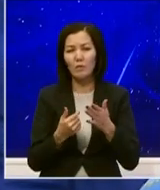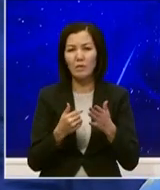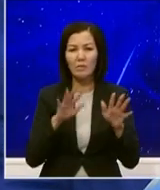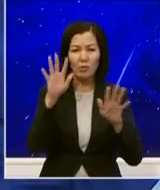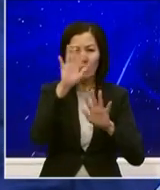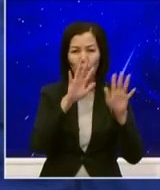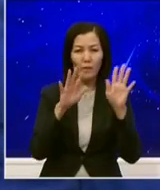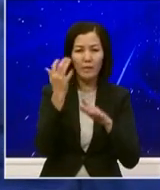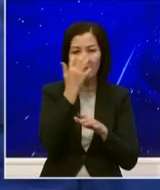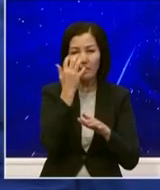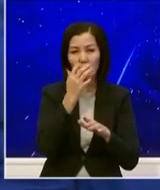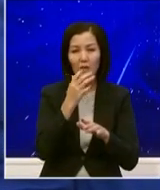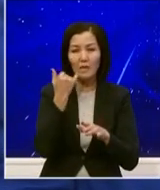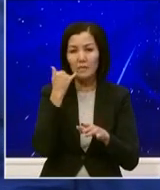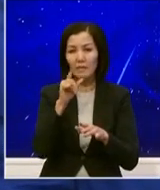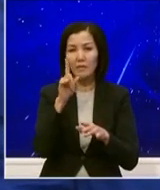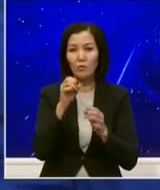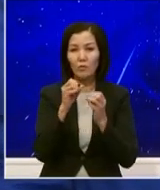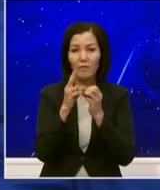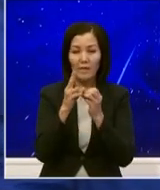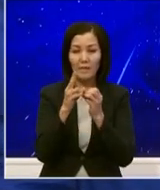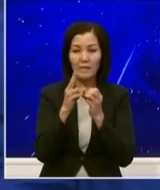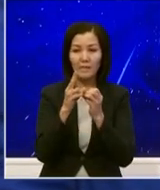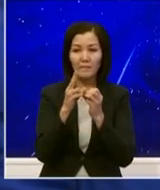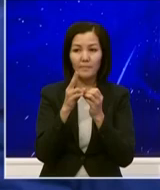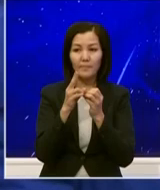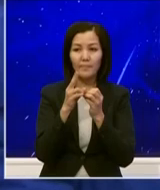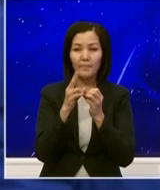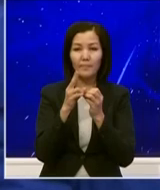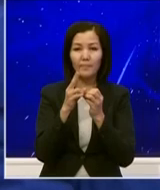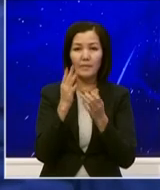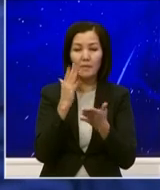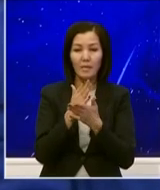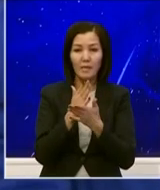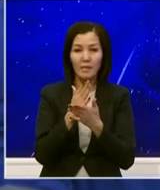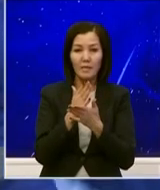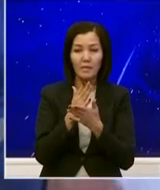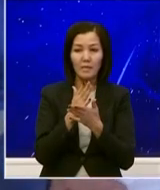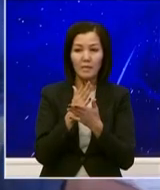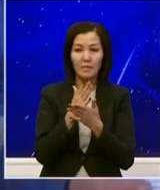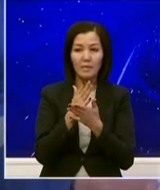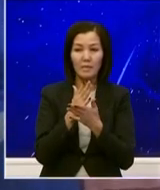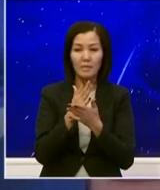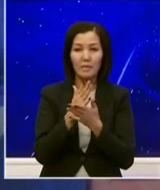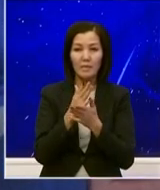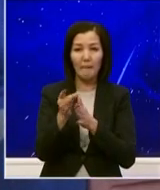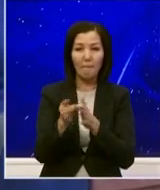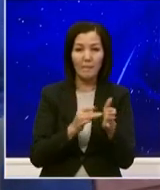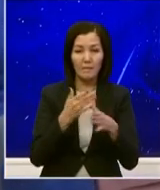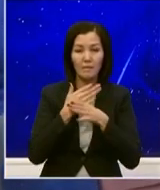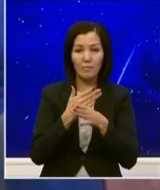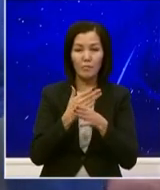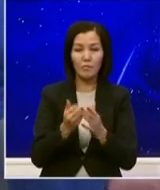туман, звоните 112, позвоните, там будет. Реагируем быстро и